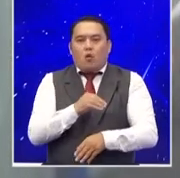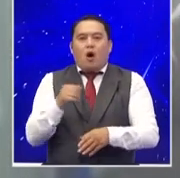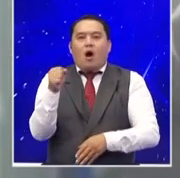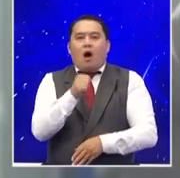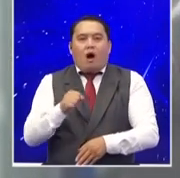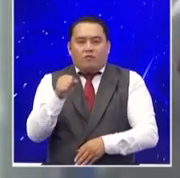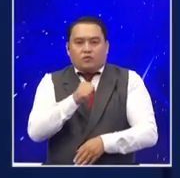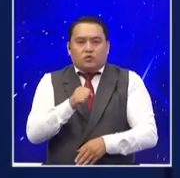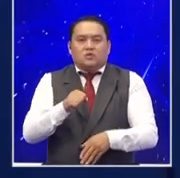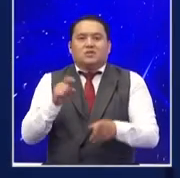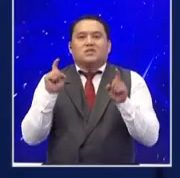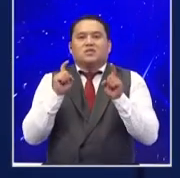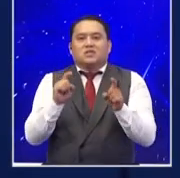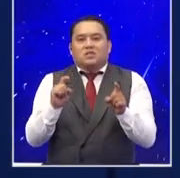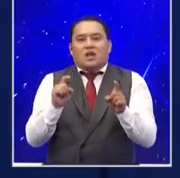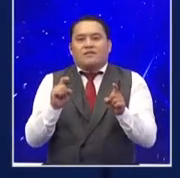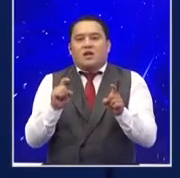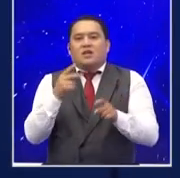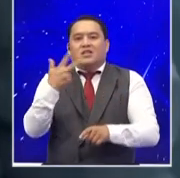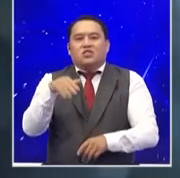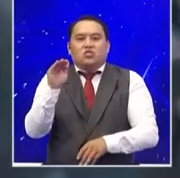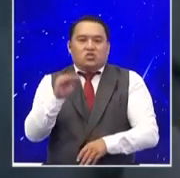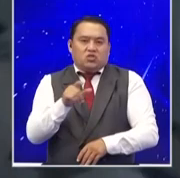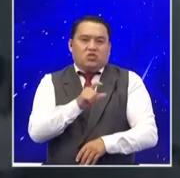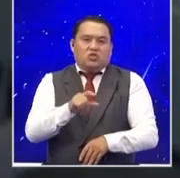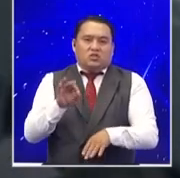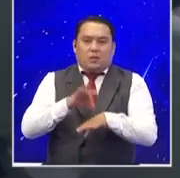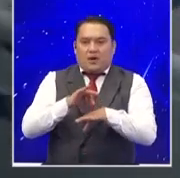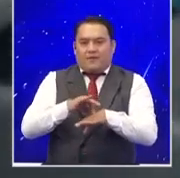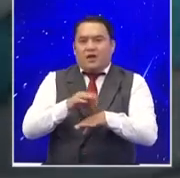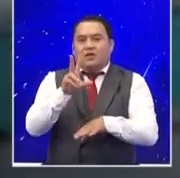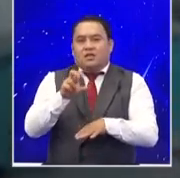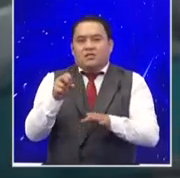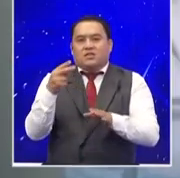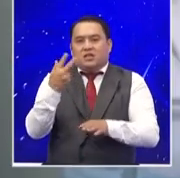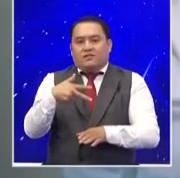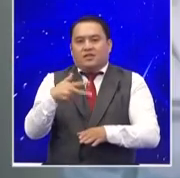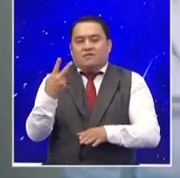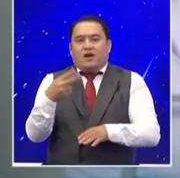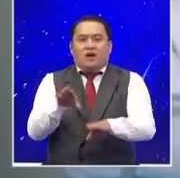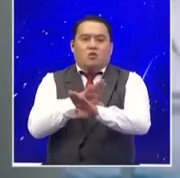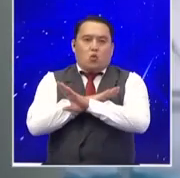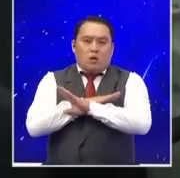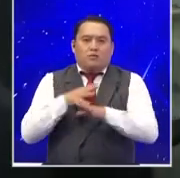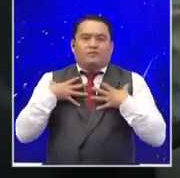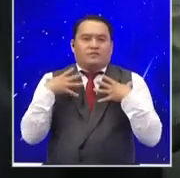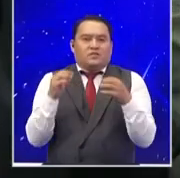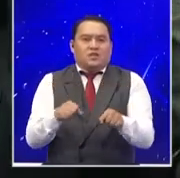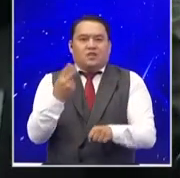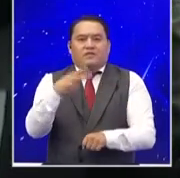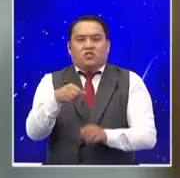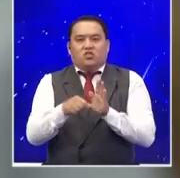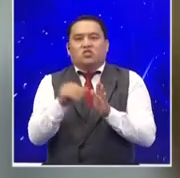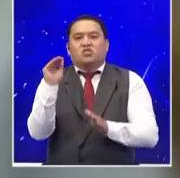1 августа зарегистрировано свыше 30 тысяч заболевших. 332 летальных случая, выздоровевших более 26